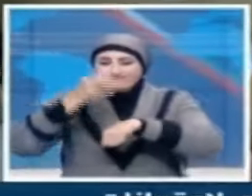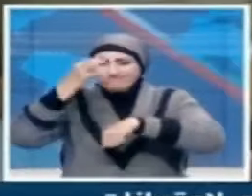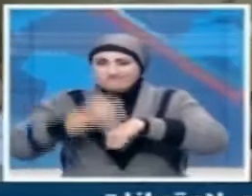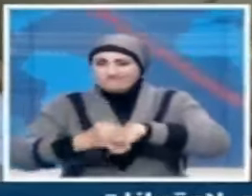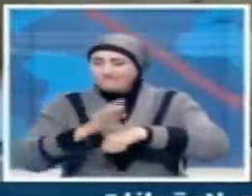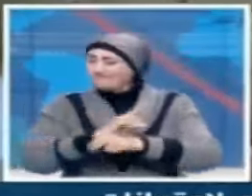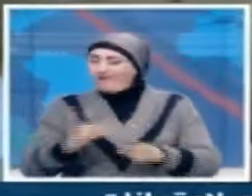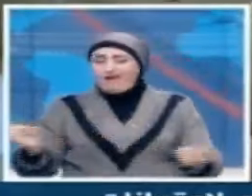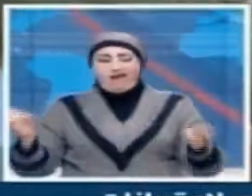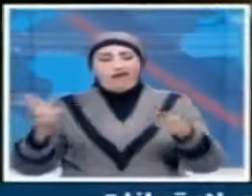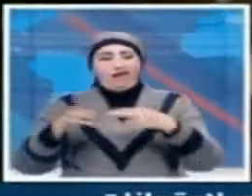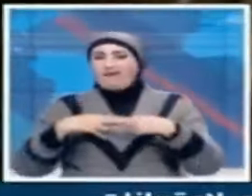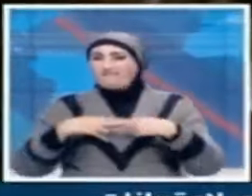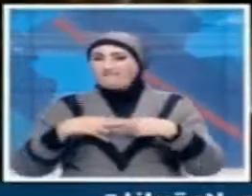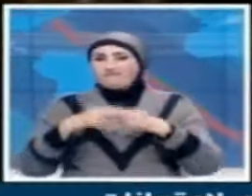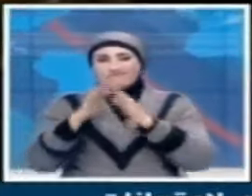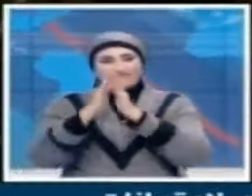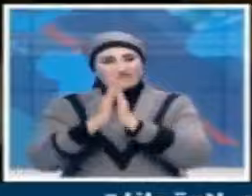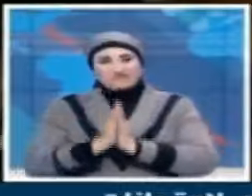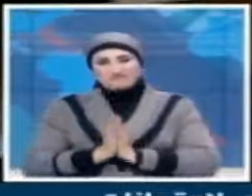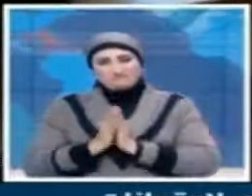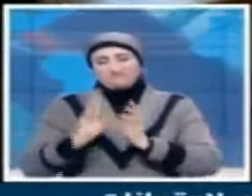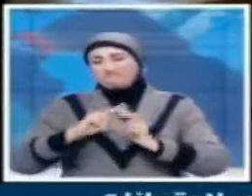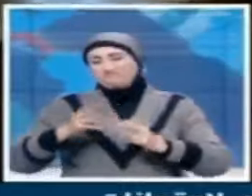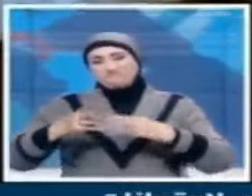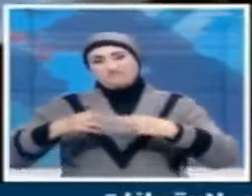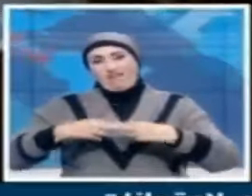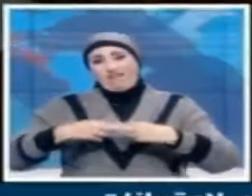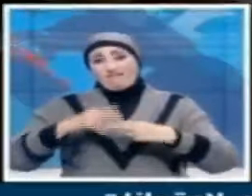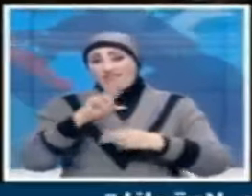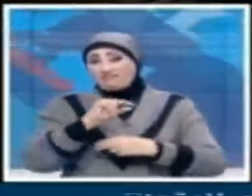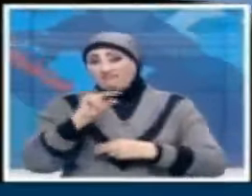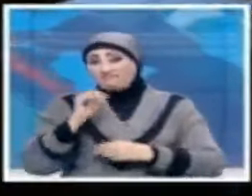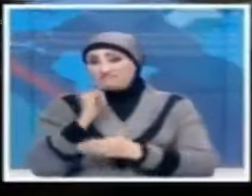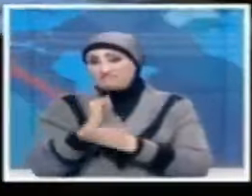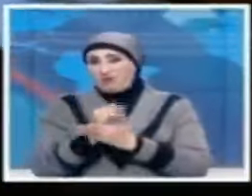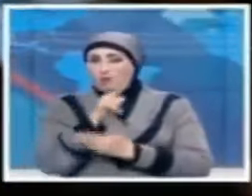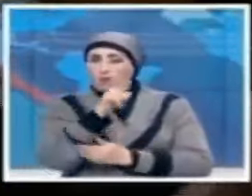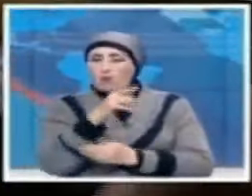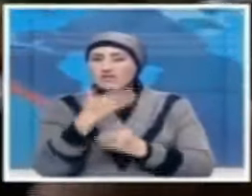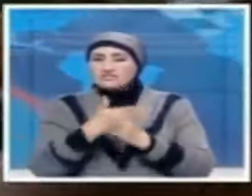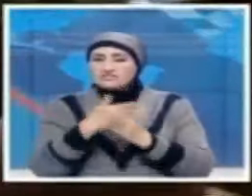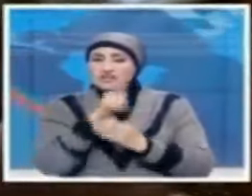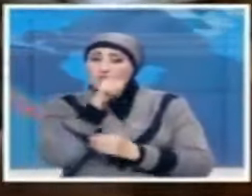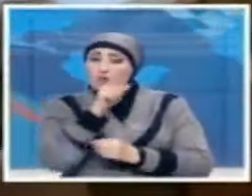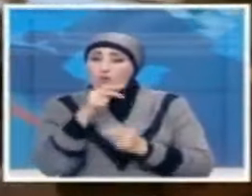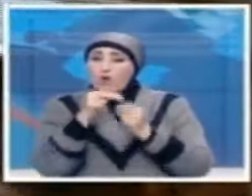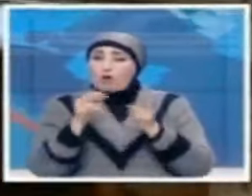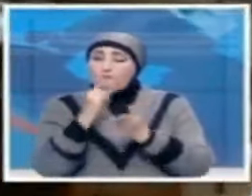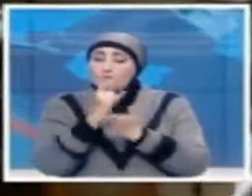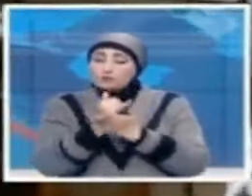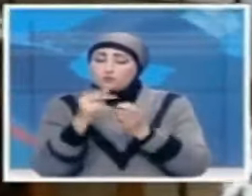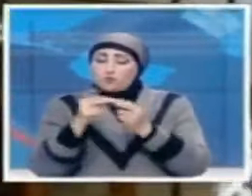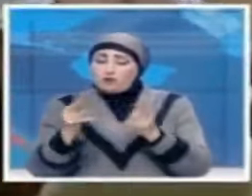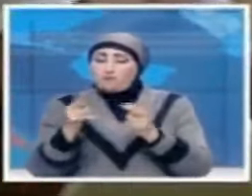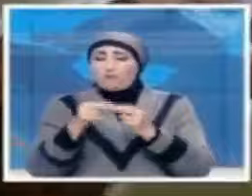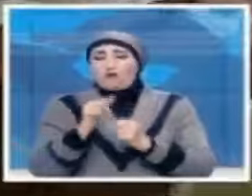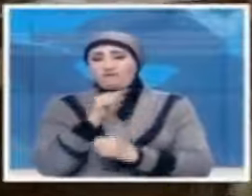يسمح بقبول أي استمارات بعد هذه المواعيد إلا بناء على أسباب تقبلها السلطة